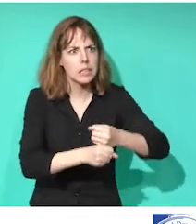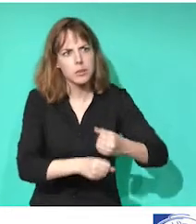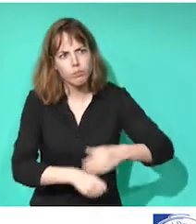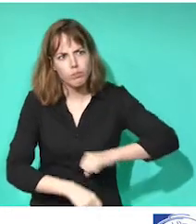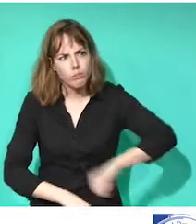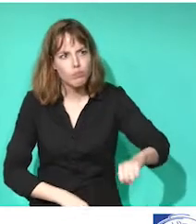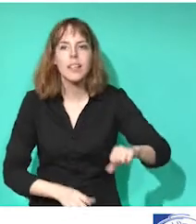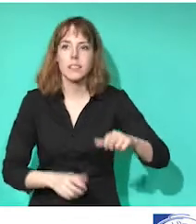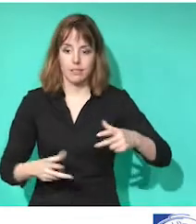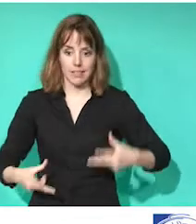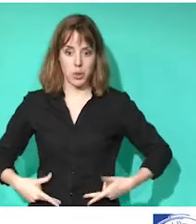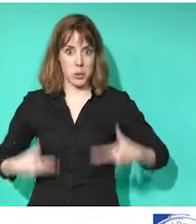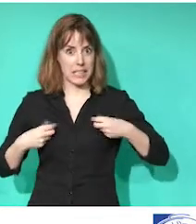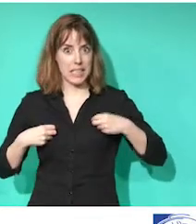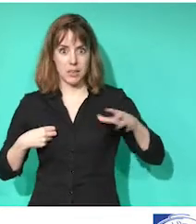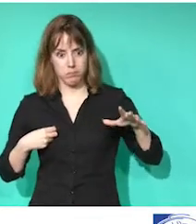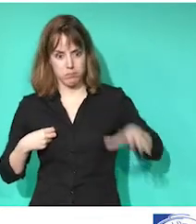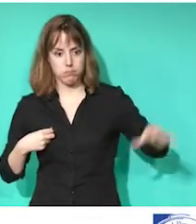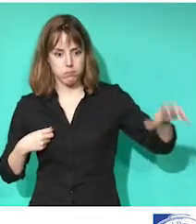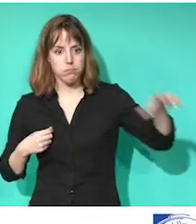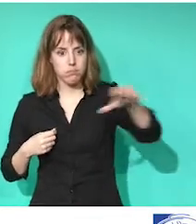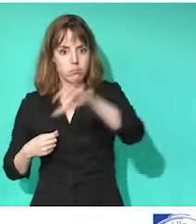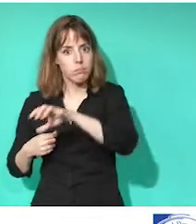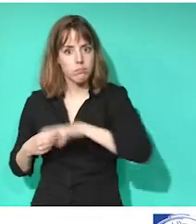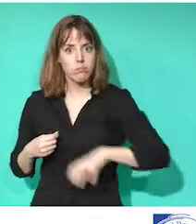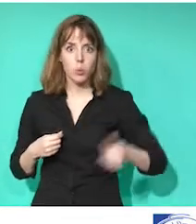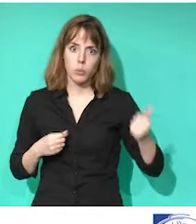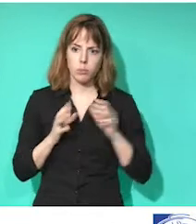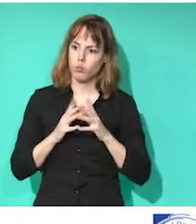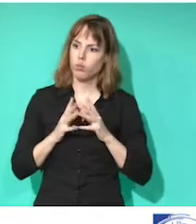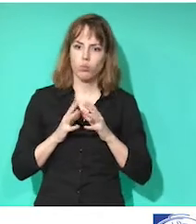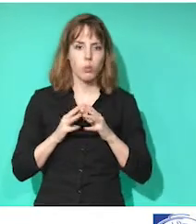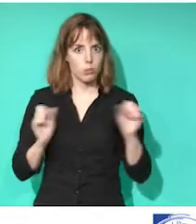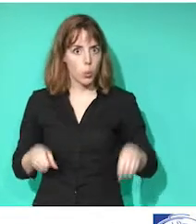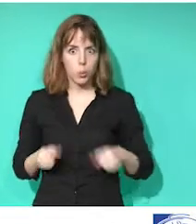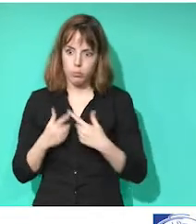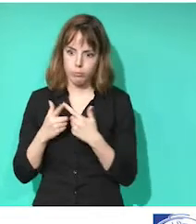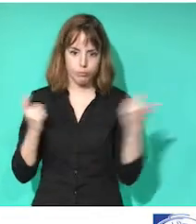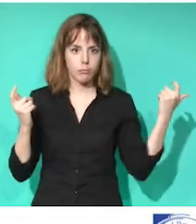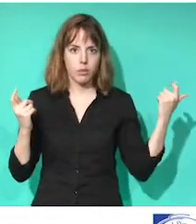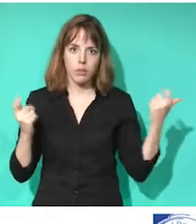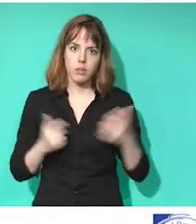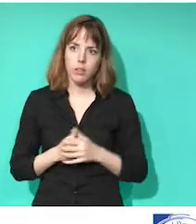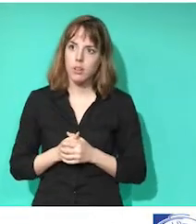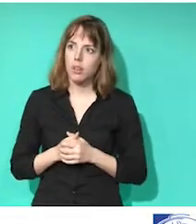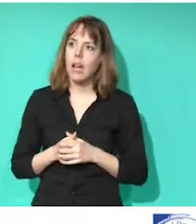ateliers partout, donc vous avez le choix, vous avez l'embarras du choix. Je vous rappelais tout à l'heure le nombre d'ateliers, il y a des ateliers